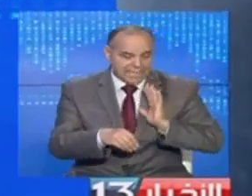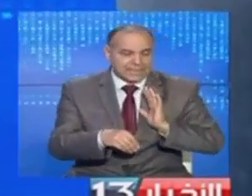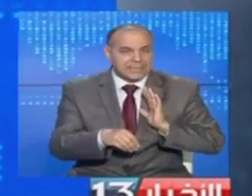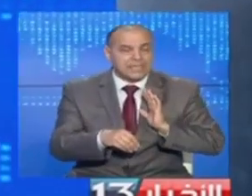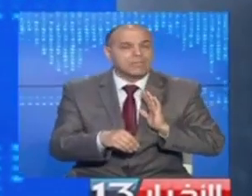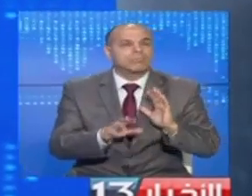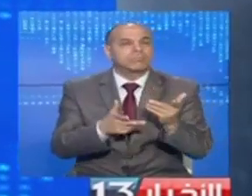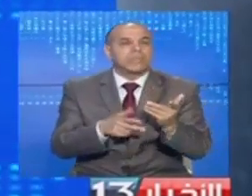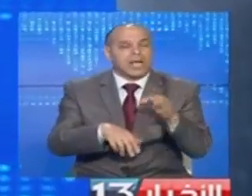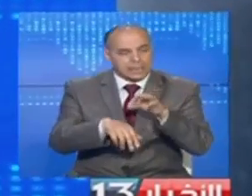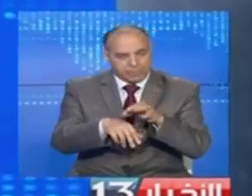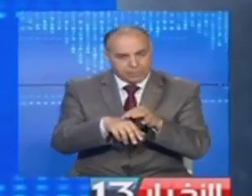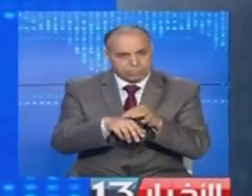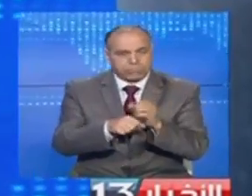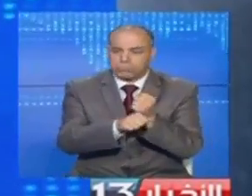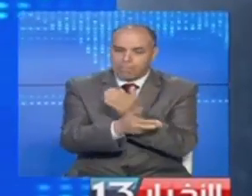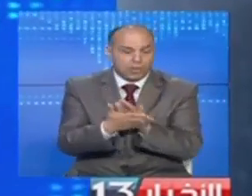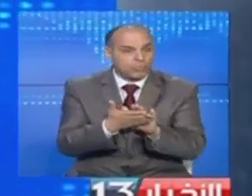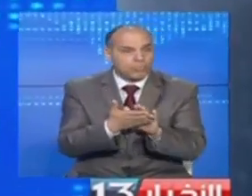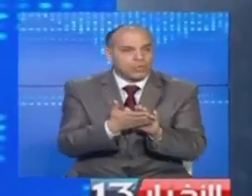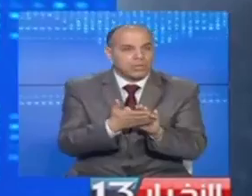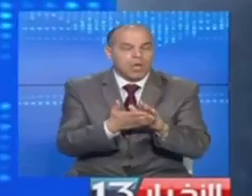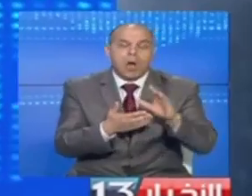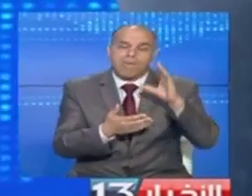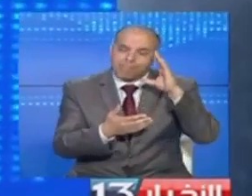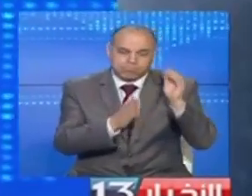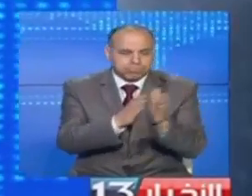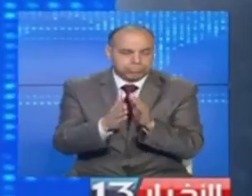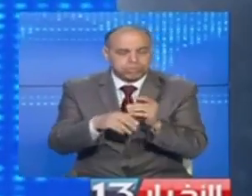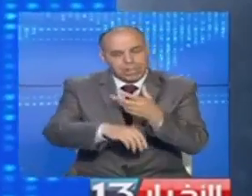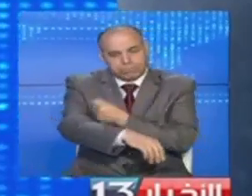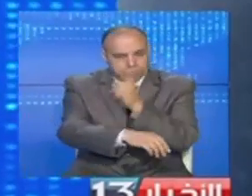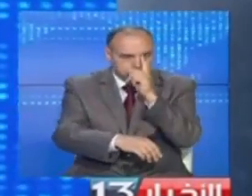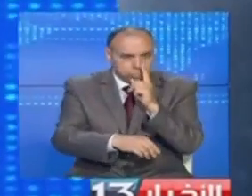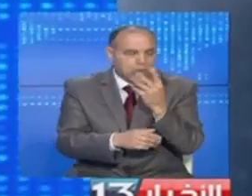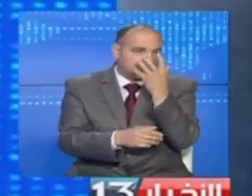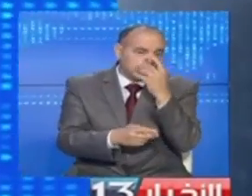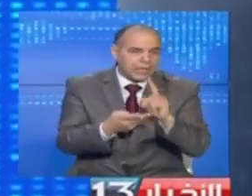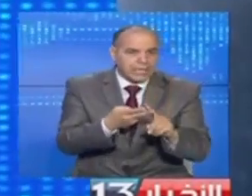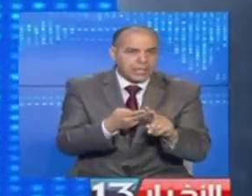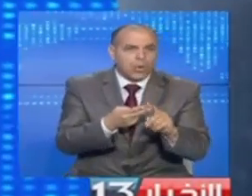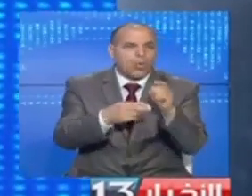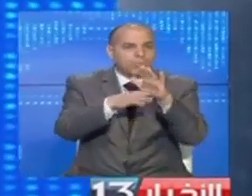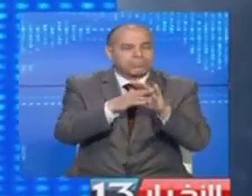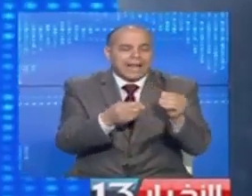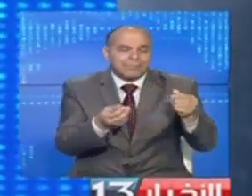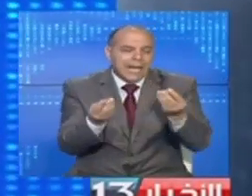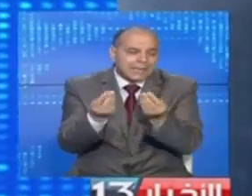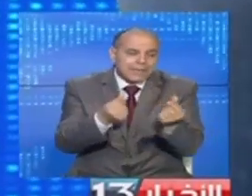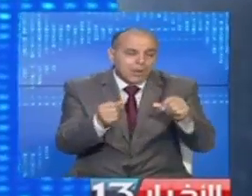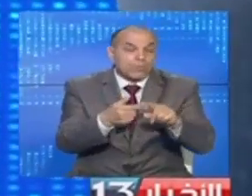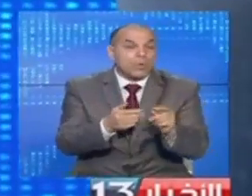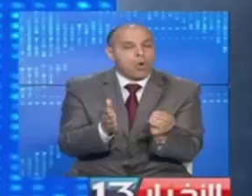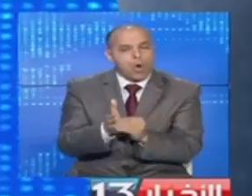التي تتكون من أطباء متطوعين متخصصين في التخدير والإنعاش وفي الأمن البيولوجي،